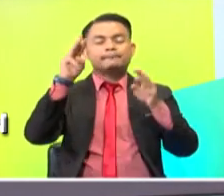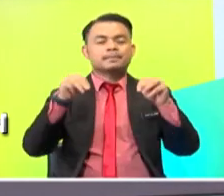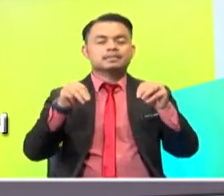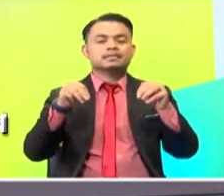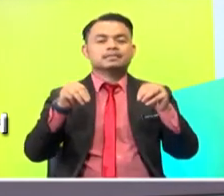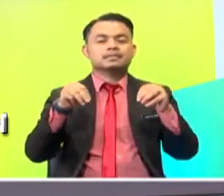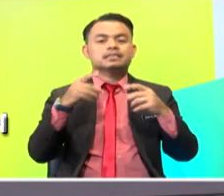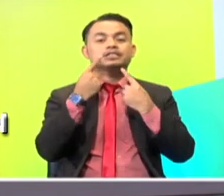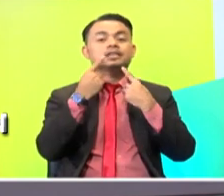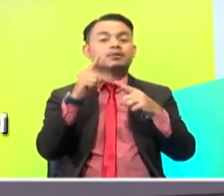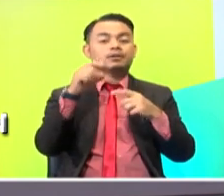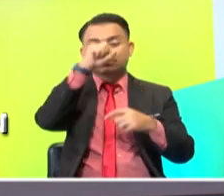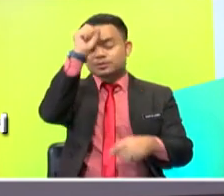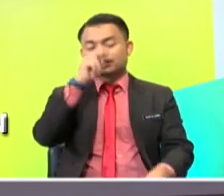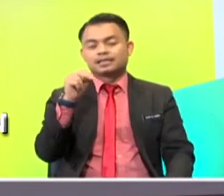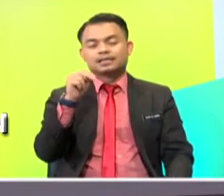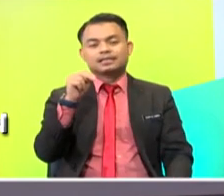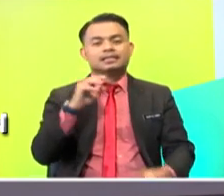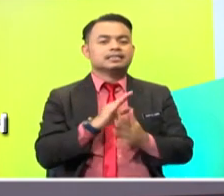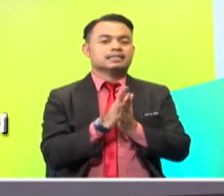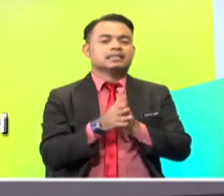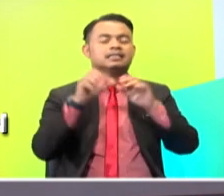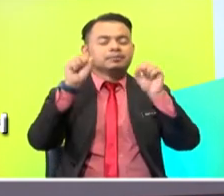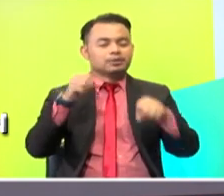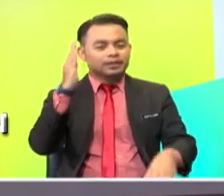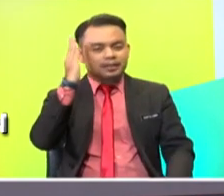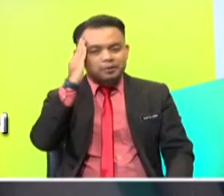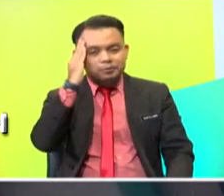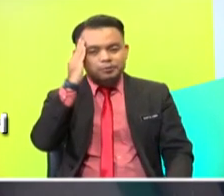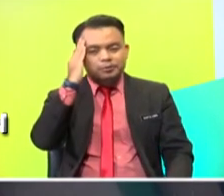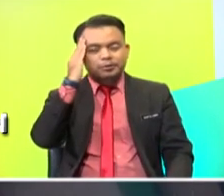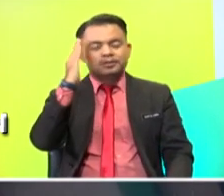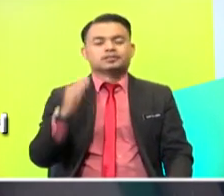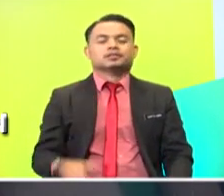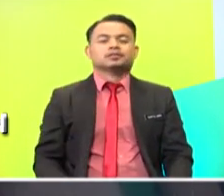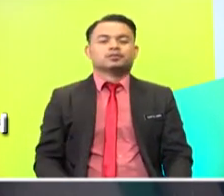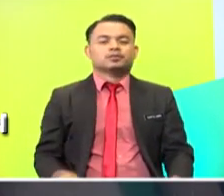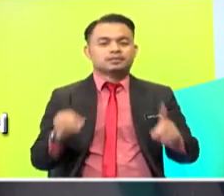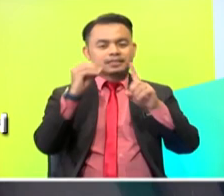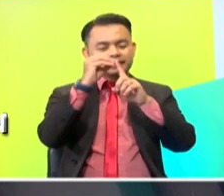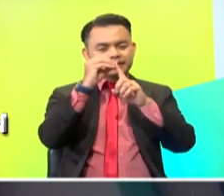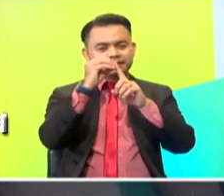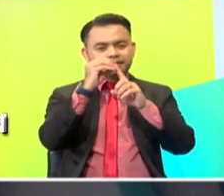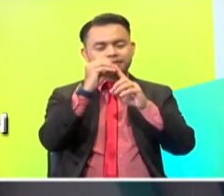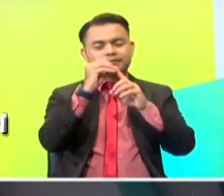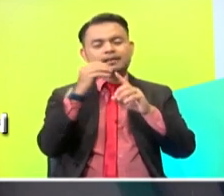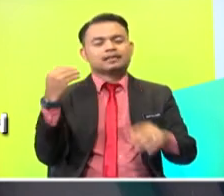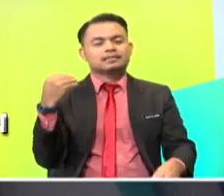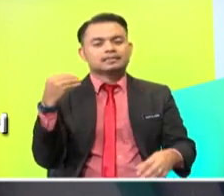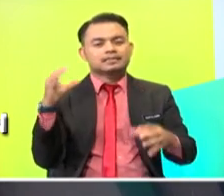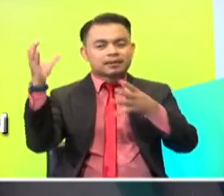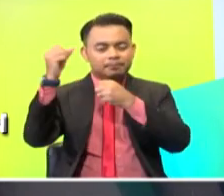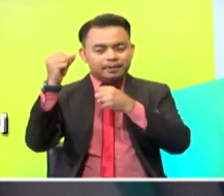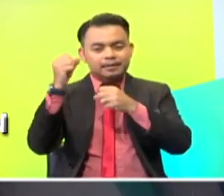tahu apa yang cewek gua aja kecapai ataupun tidak objektifnya kalau Jawa betul dapat hadiah tak Cikgu Om